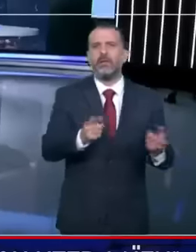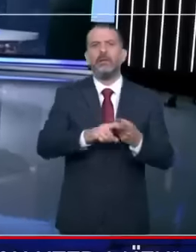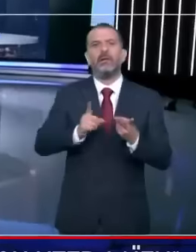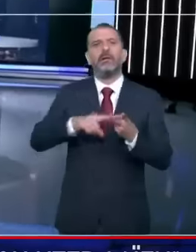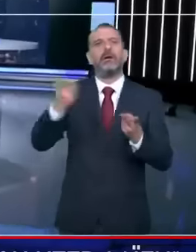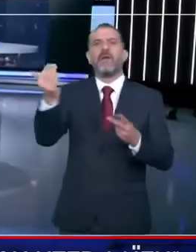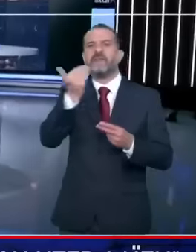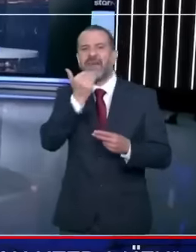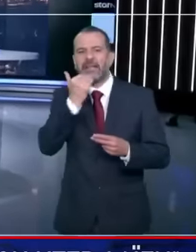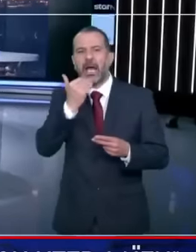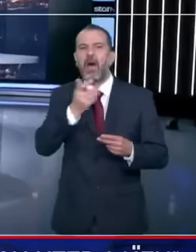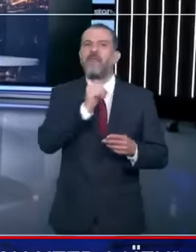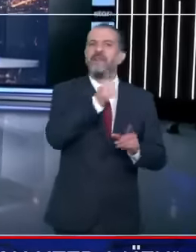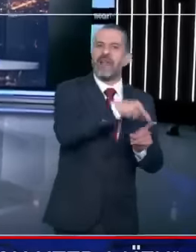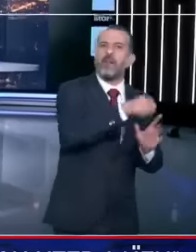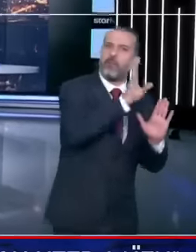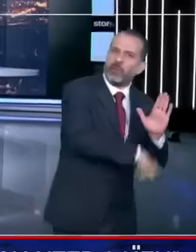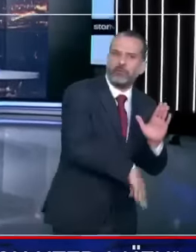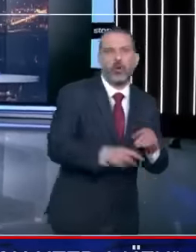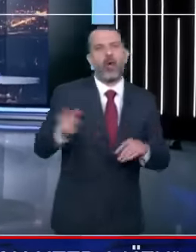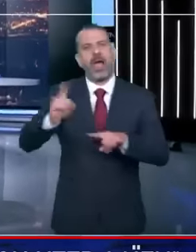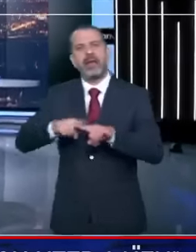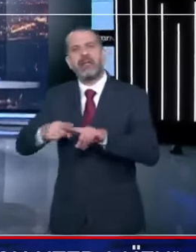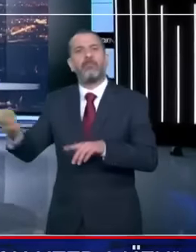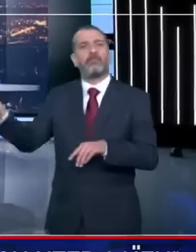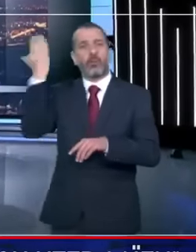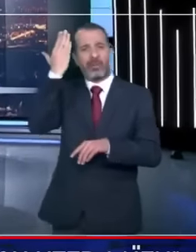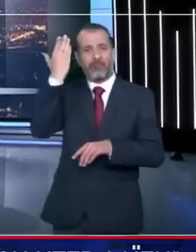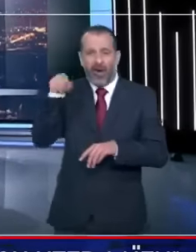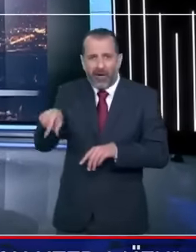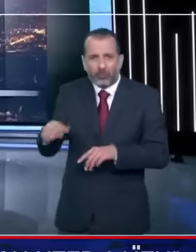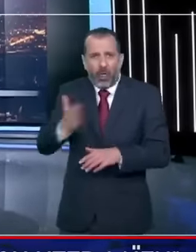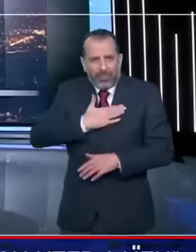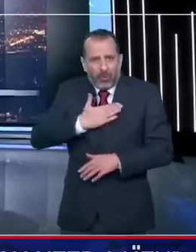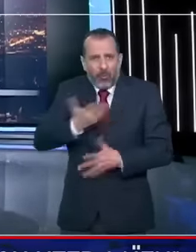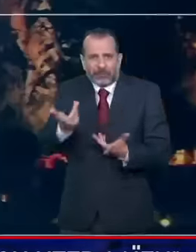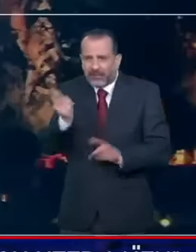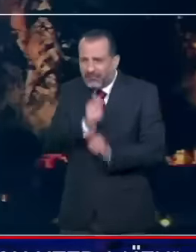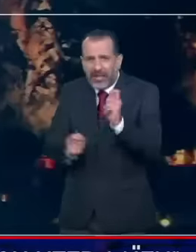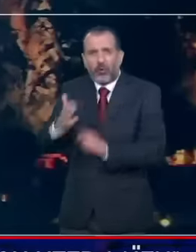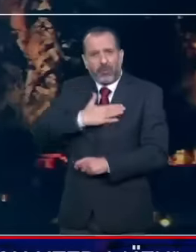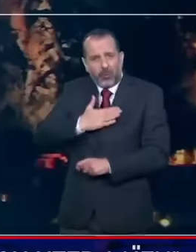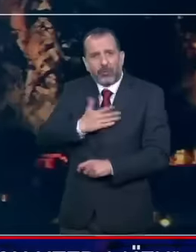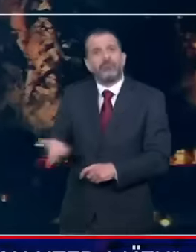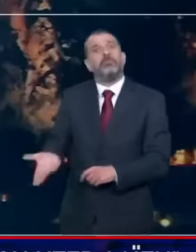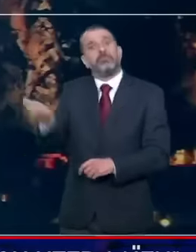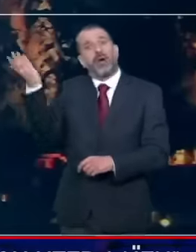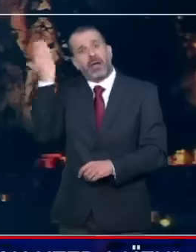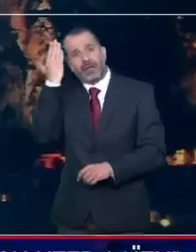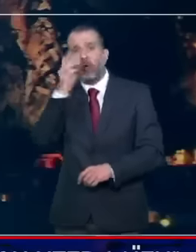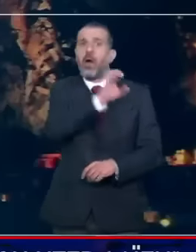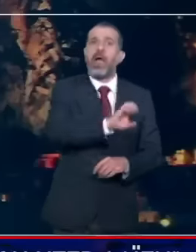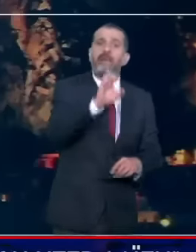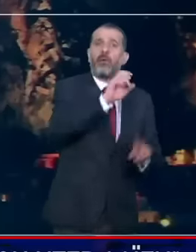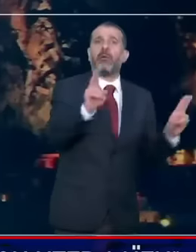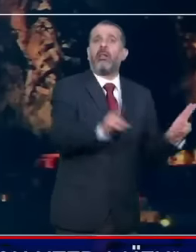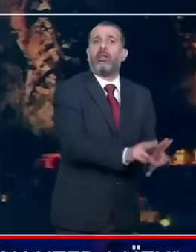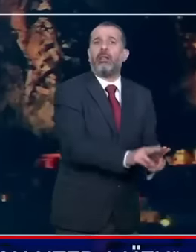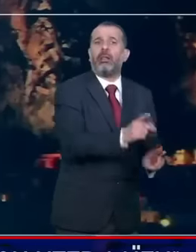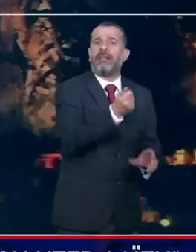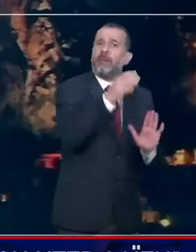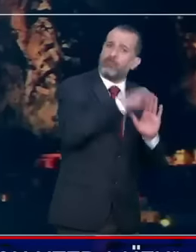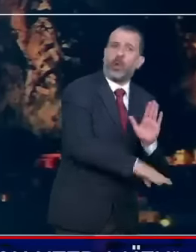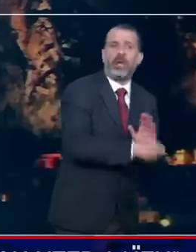ποιο λόγο τα δικά μας προϊόντα είναι πιο ακριβά στην Ελλάδα από ότι στην υπόλοιπη Ευρώπη? Και η απάντηση είναι διότι υπάρχουν ολιγοπόλια